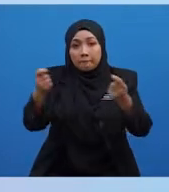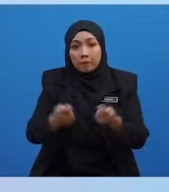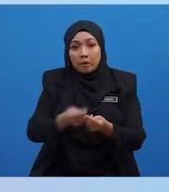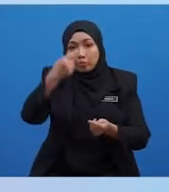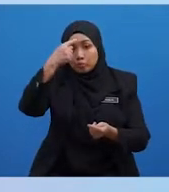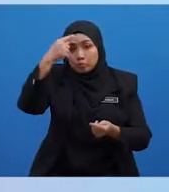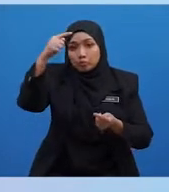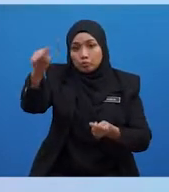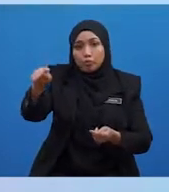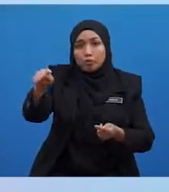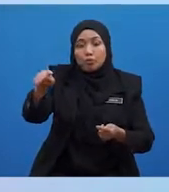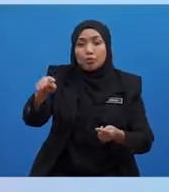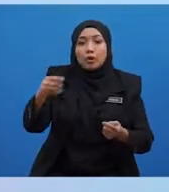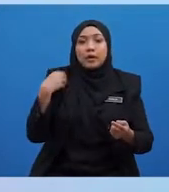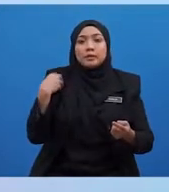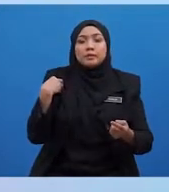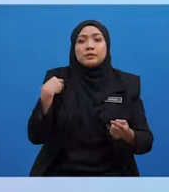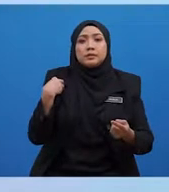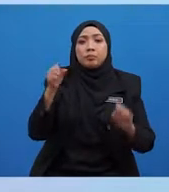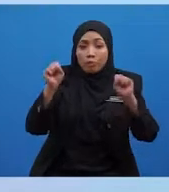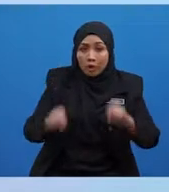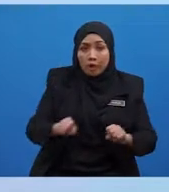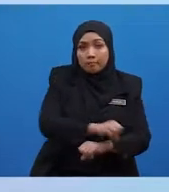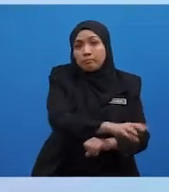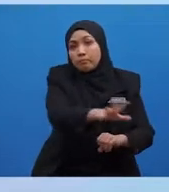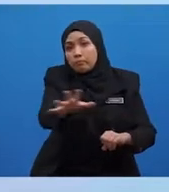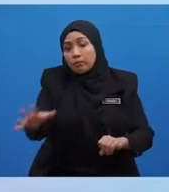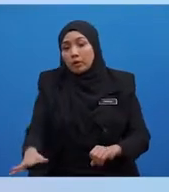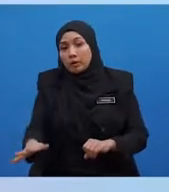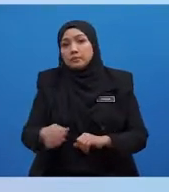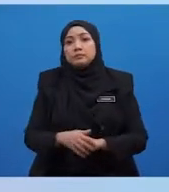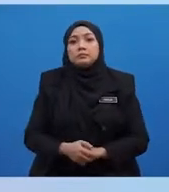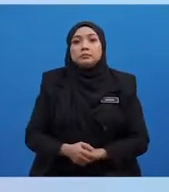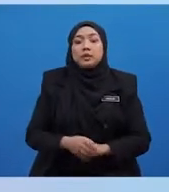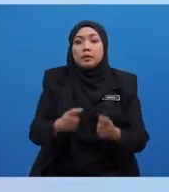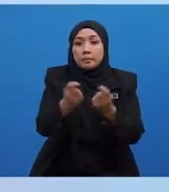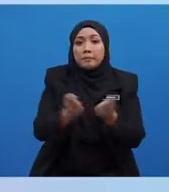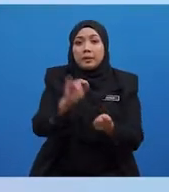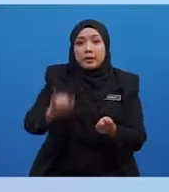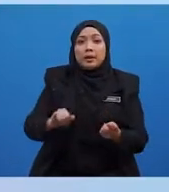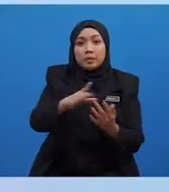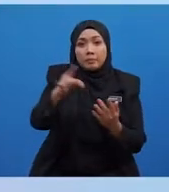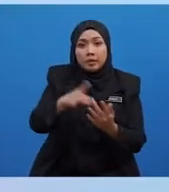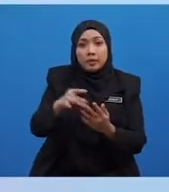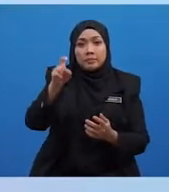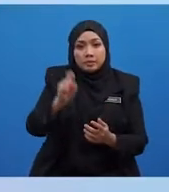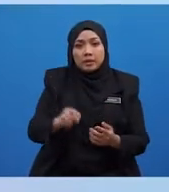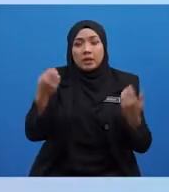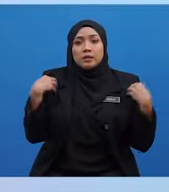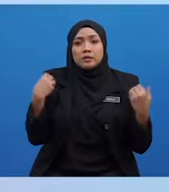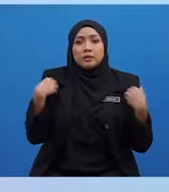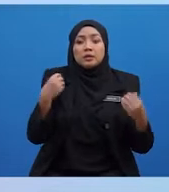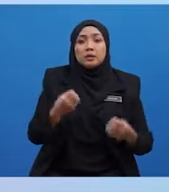yang dipilih mestilah berpotensi untuk peniaga mengembangkan lagi perniagaan yang